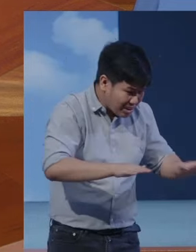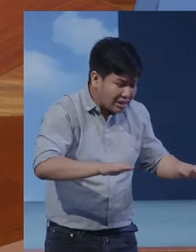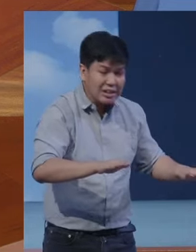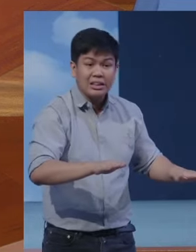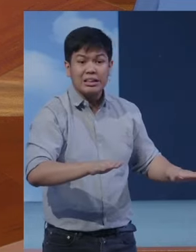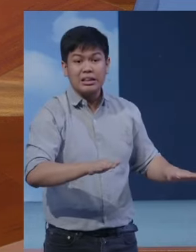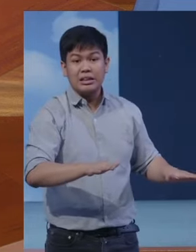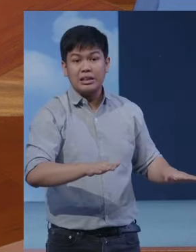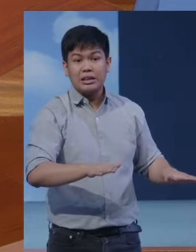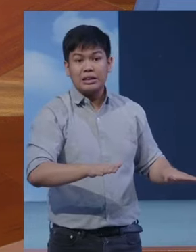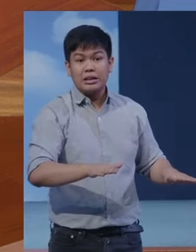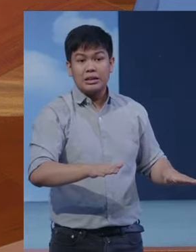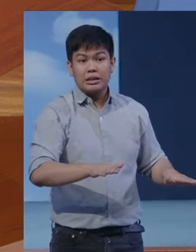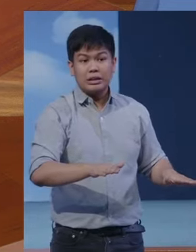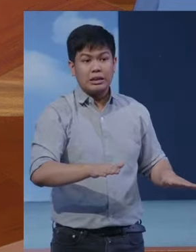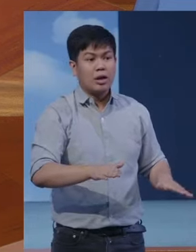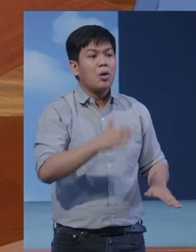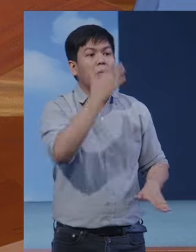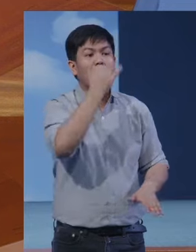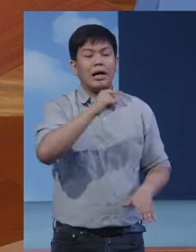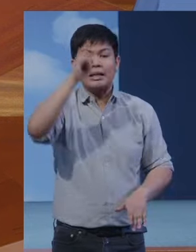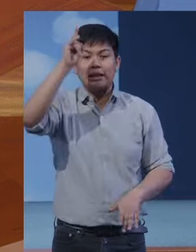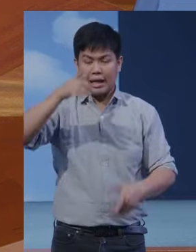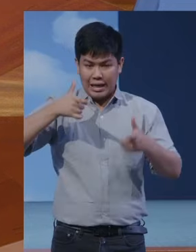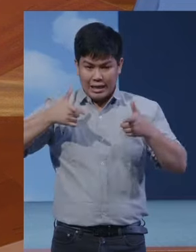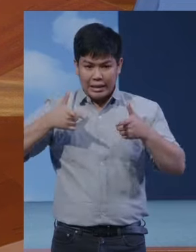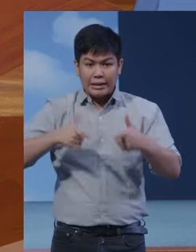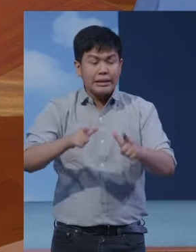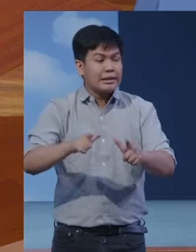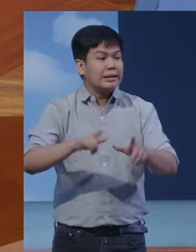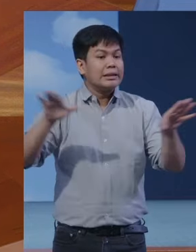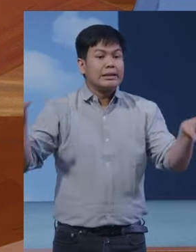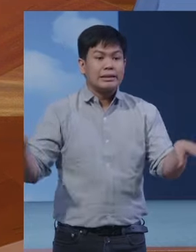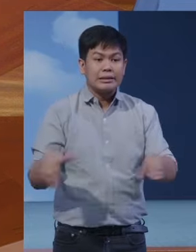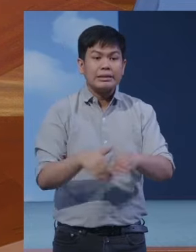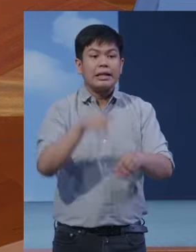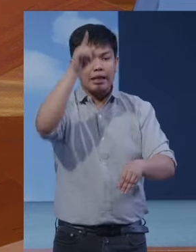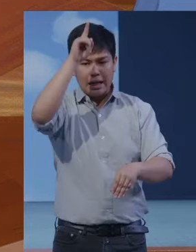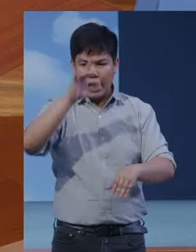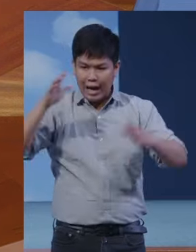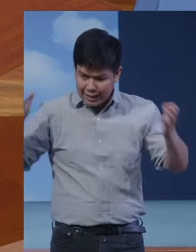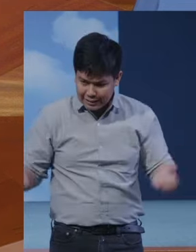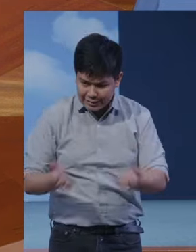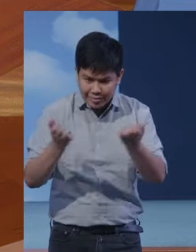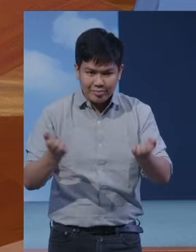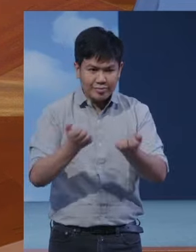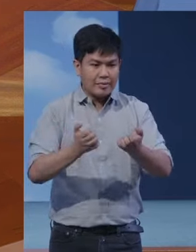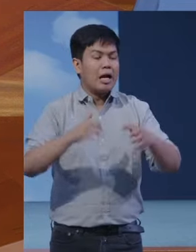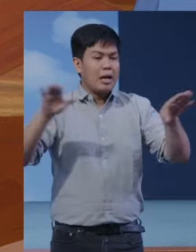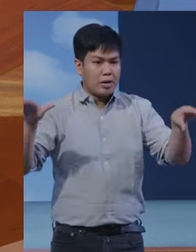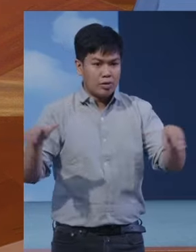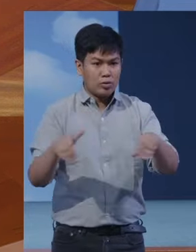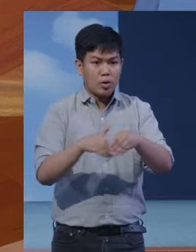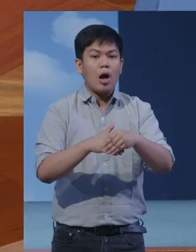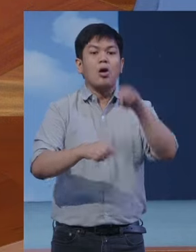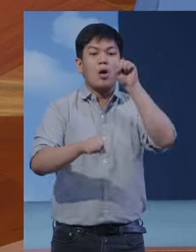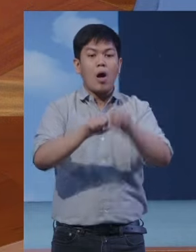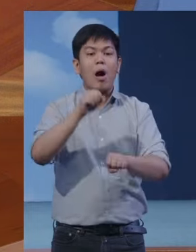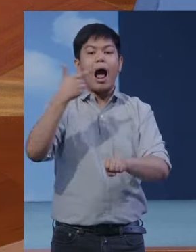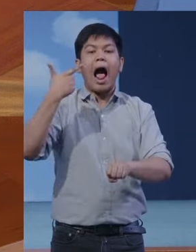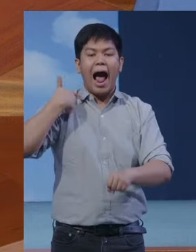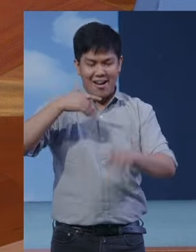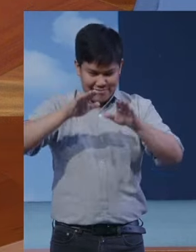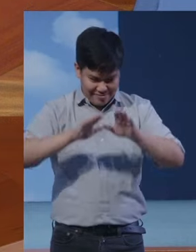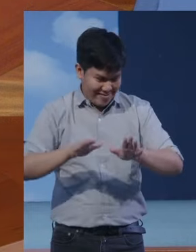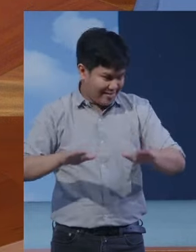ang dahilan kung bakit pinapayagan ng Diyos ang pag-aasawa ine-encourage niya ang pag-aasawa To bear fruit